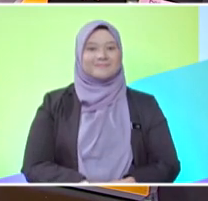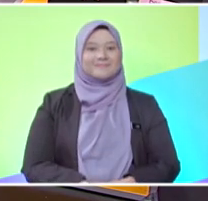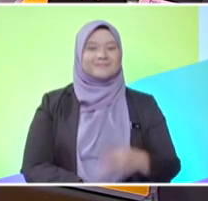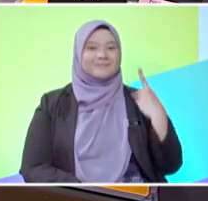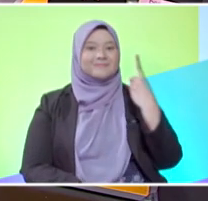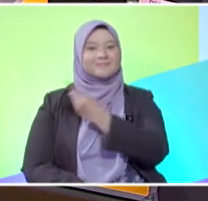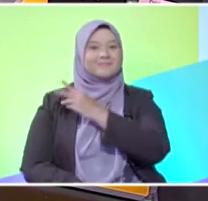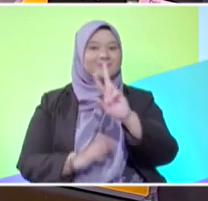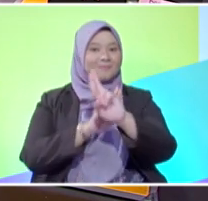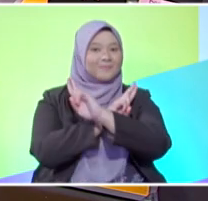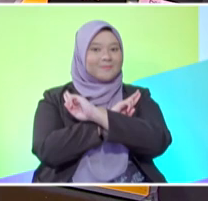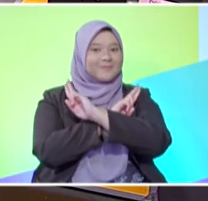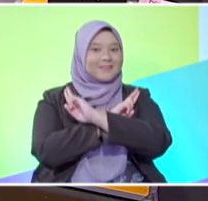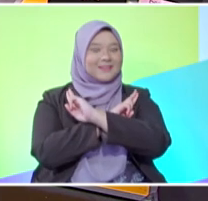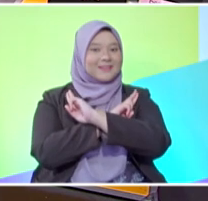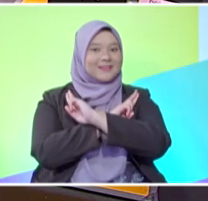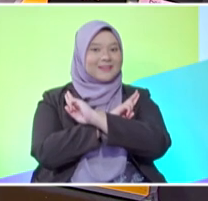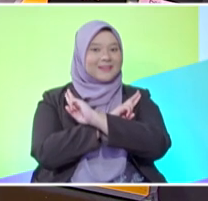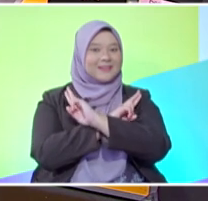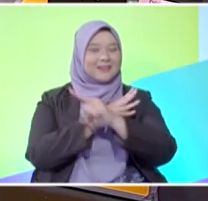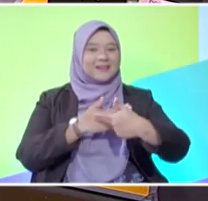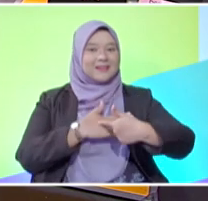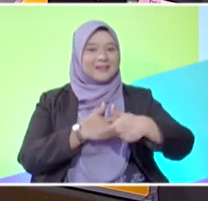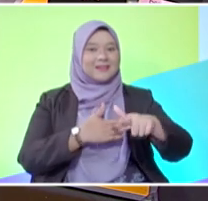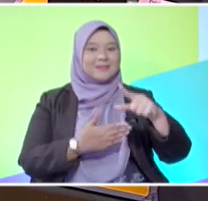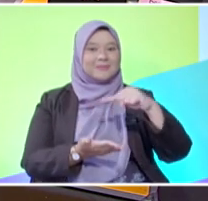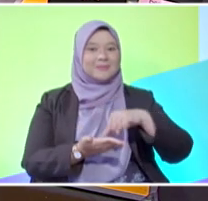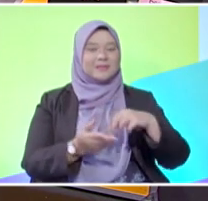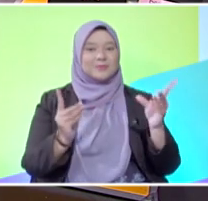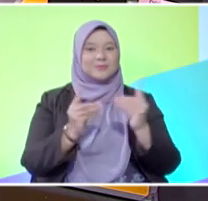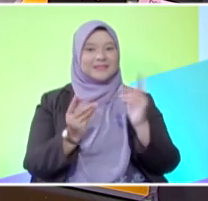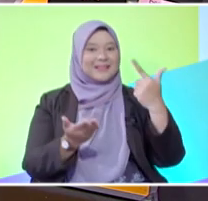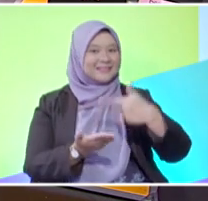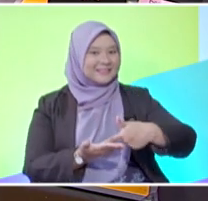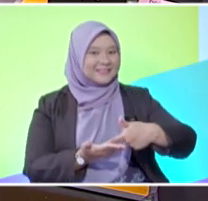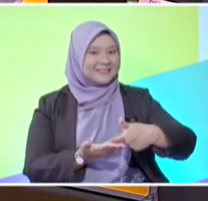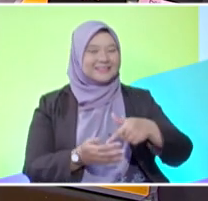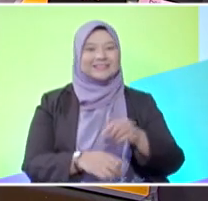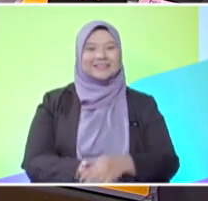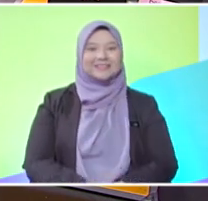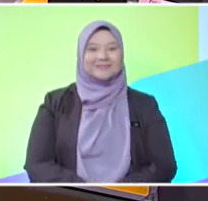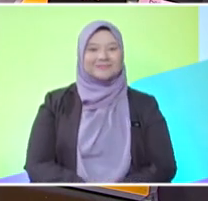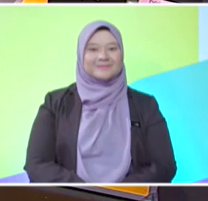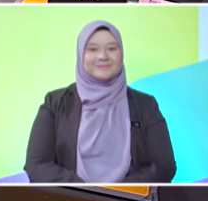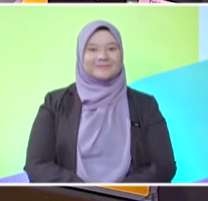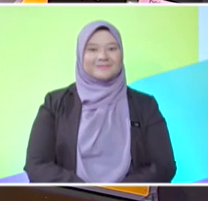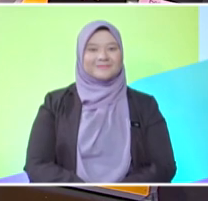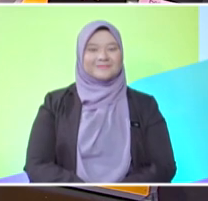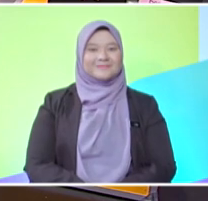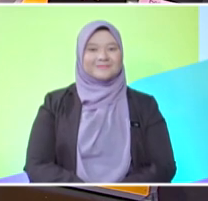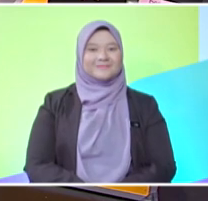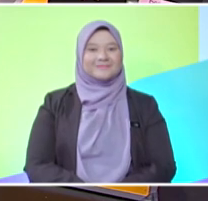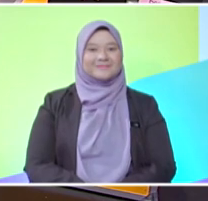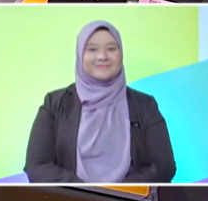dilihat ketika bagian ruang untuk adik-adik ada pemburu murid di dekat rumah pastikan catat dalam nota berkenaan dengan apa yang kita